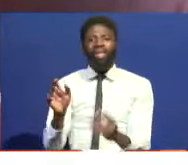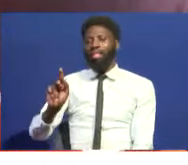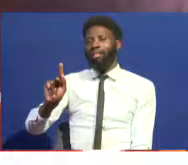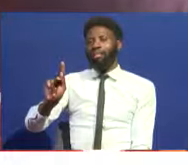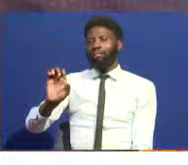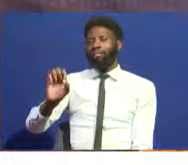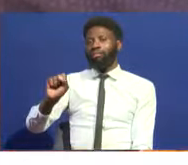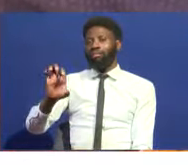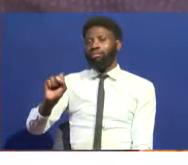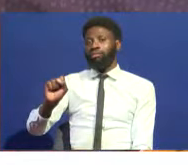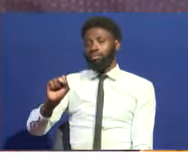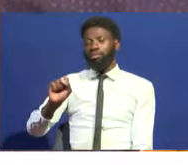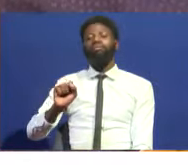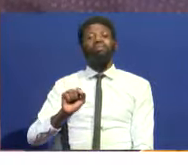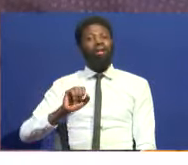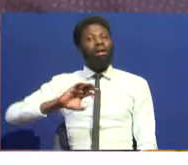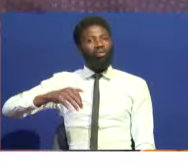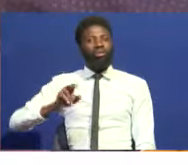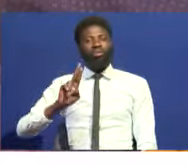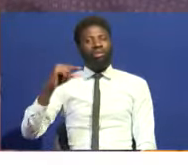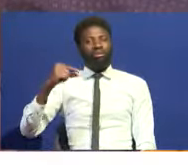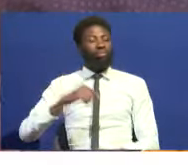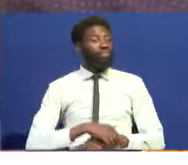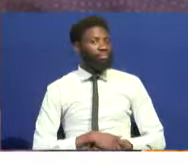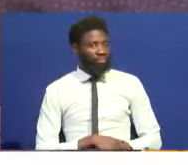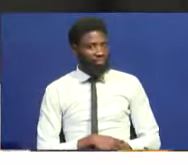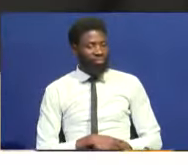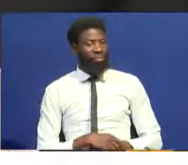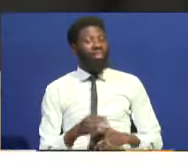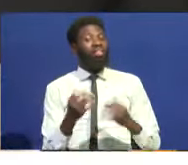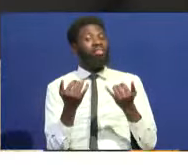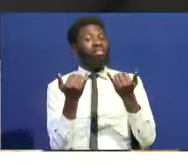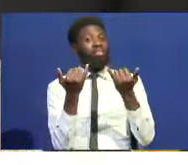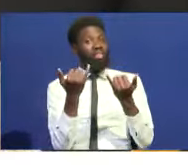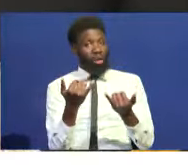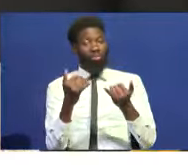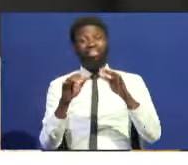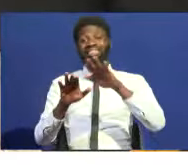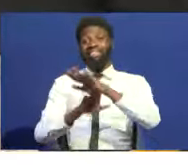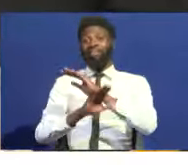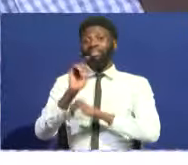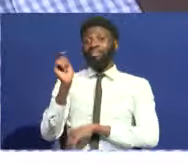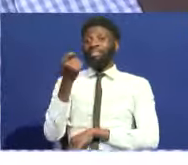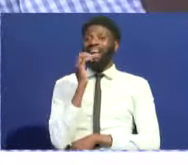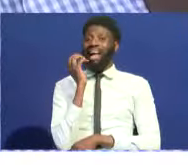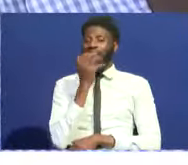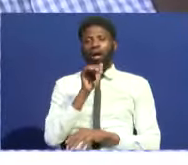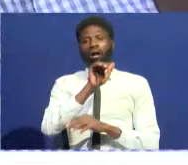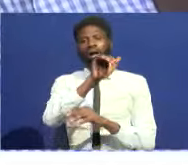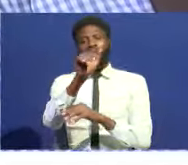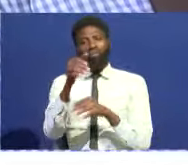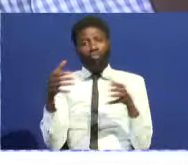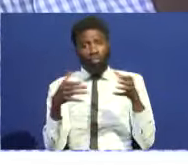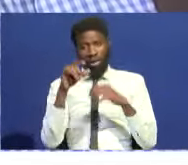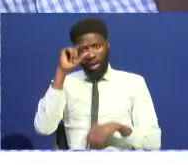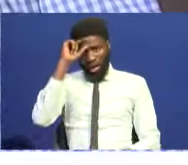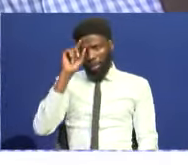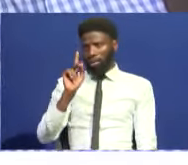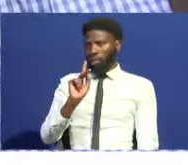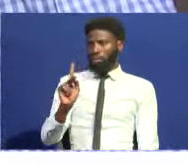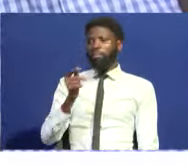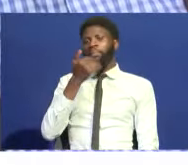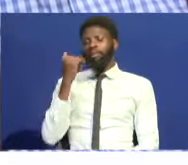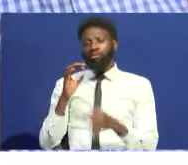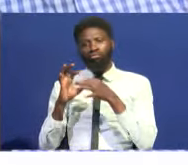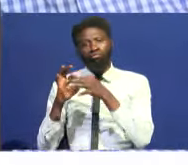It is here where the Kenya Kwanza leaders, accompanying the country's second in command, called for unity within their ranks and focus on delivering their